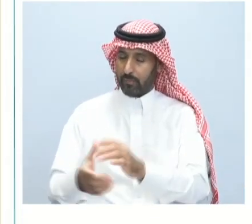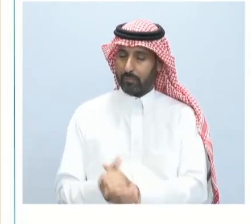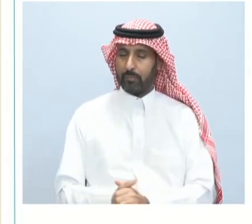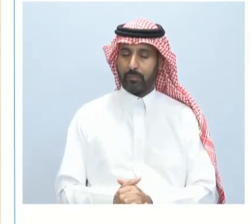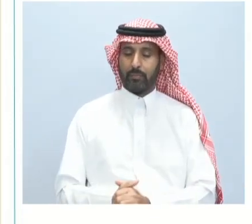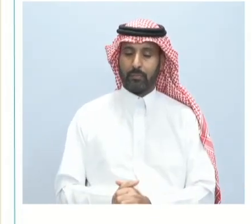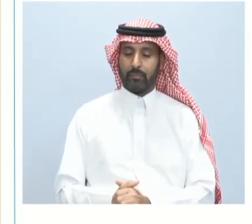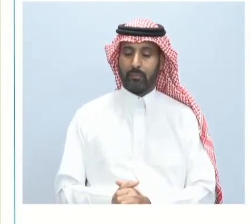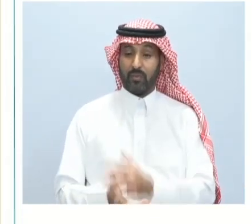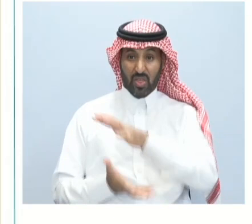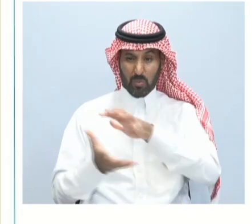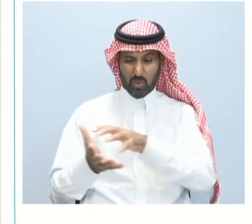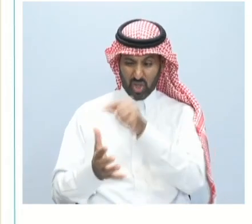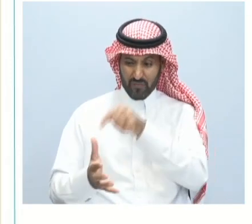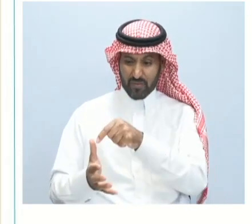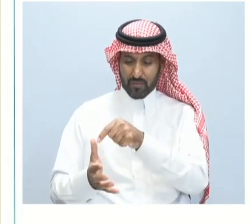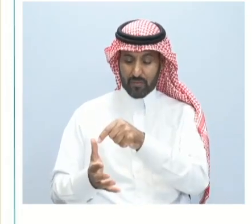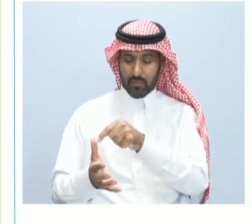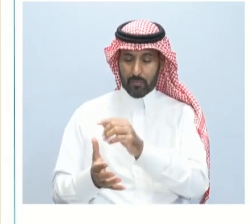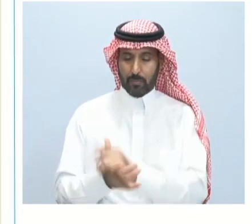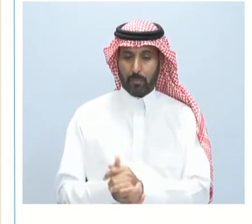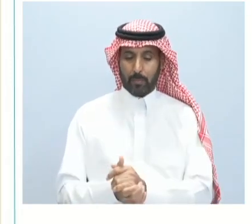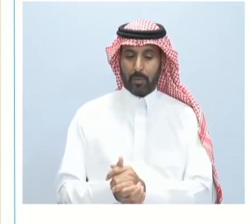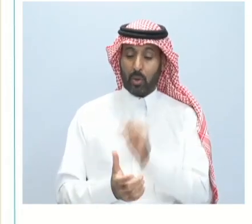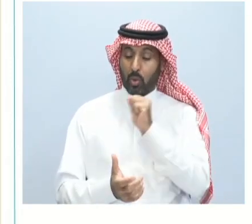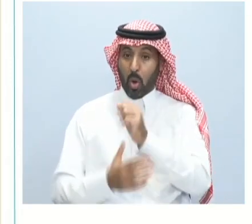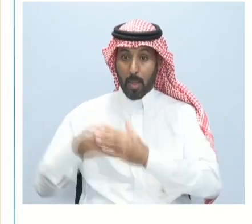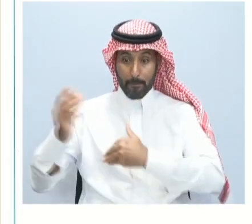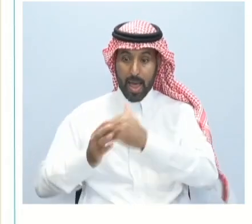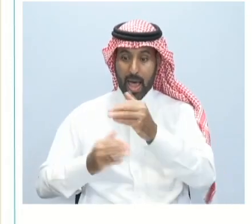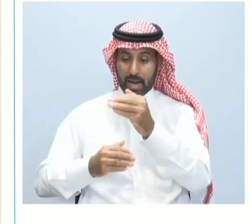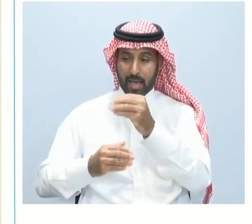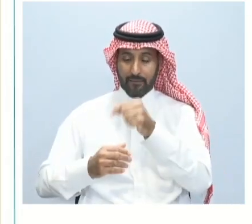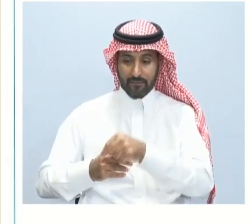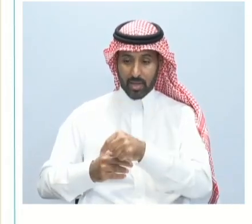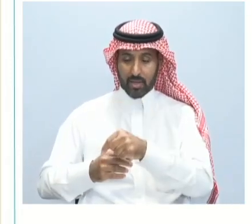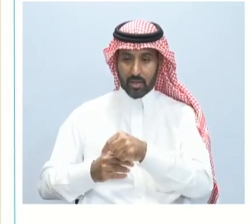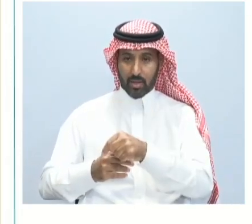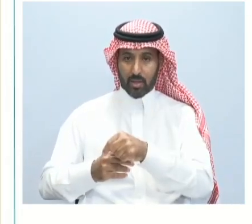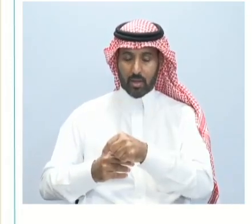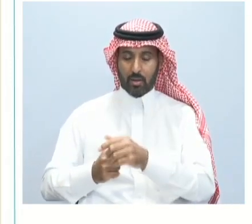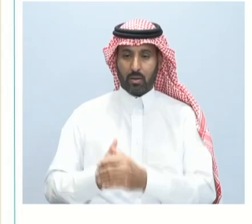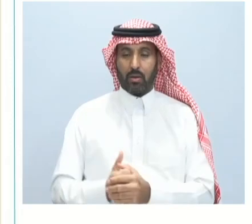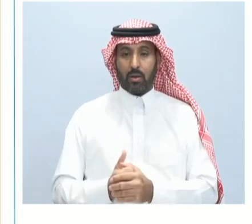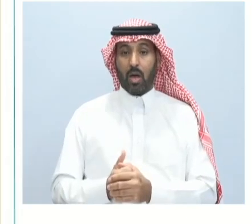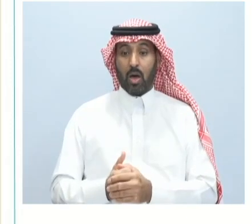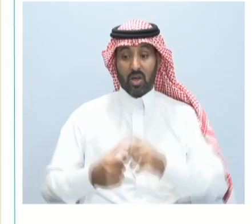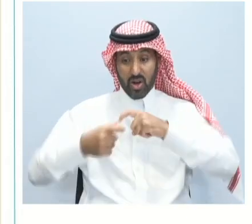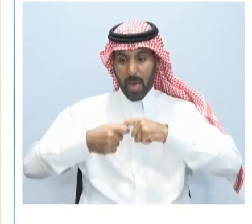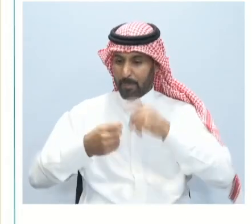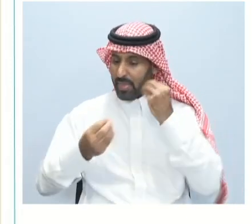في هذه المشكله ولكل مهاره فيه بوضع المهارات او ربط